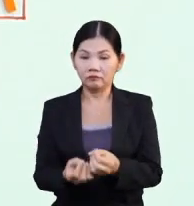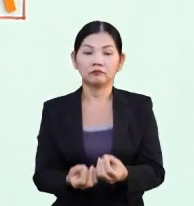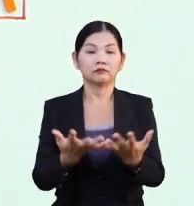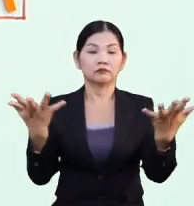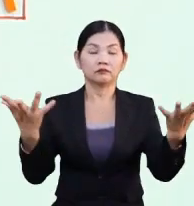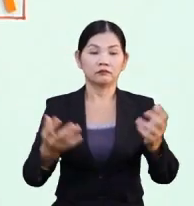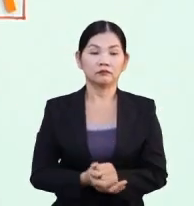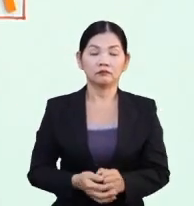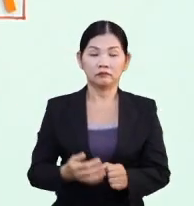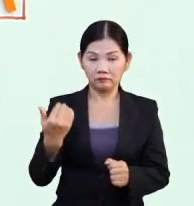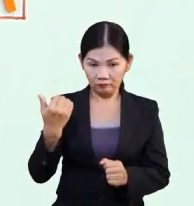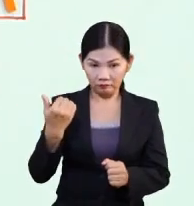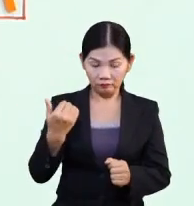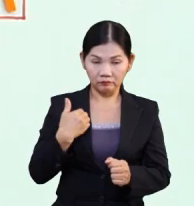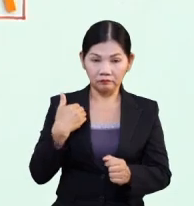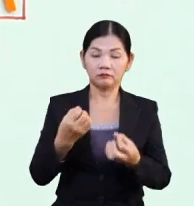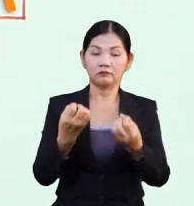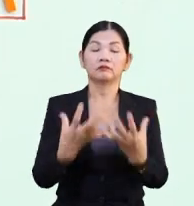ផ្ដល់ផលសណ្ដែកបានច្រើនជាងចំការទី2